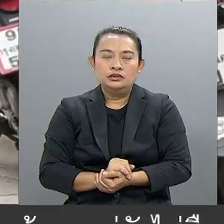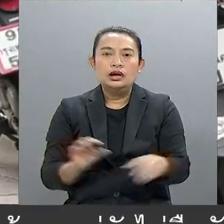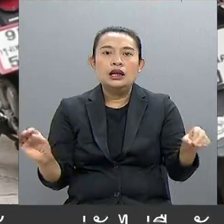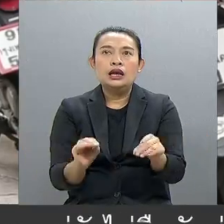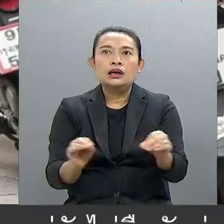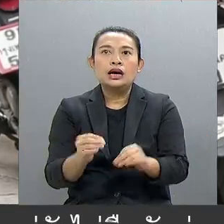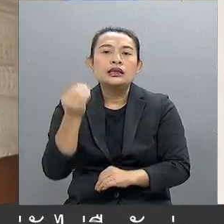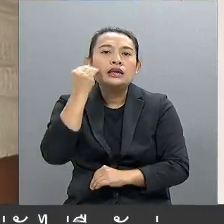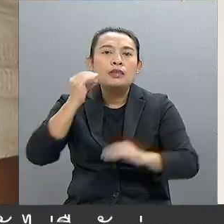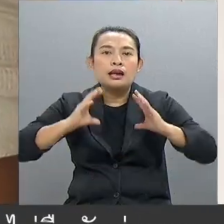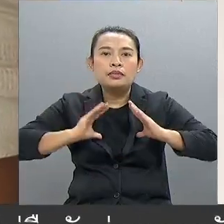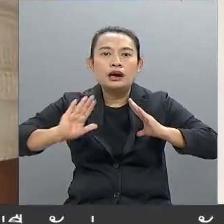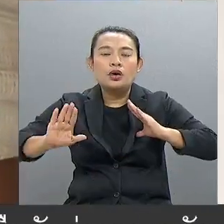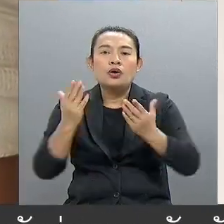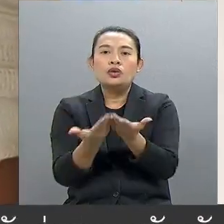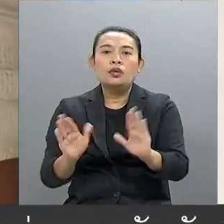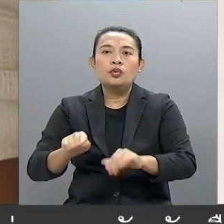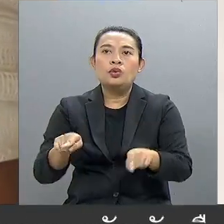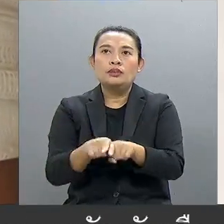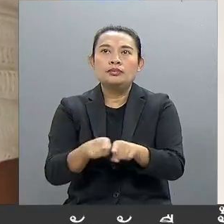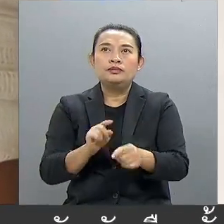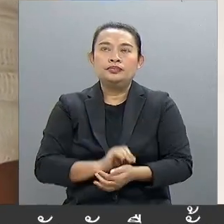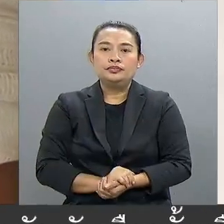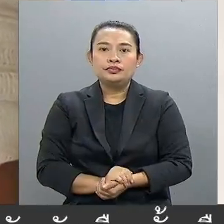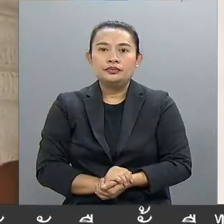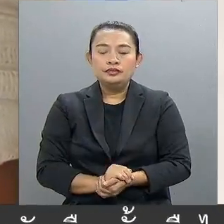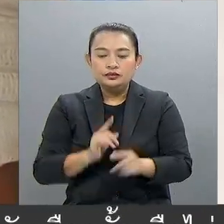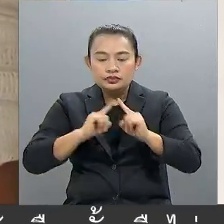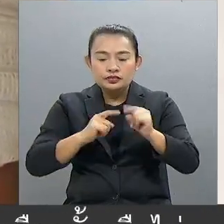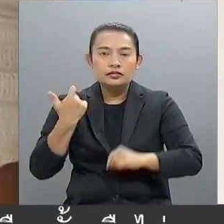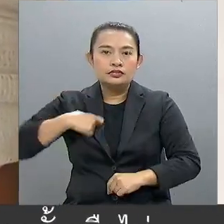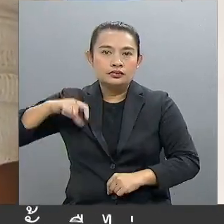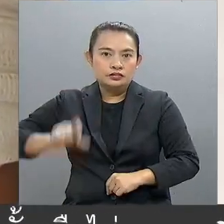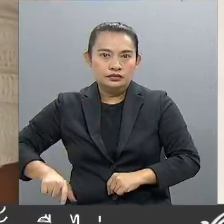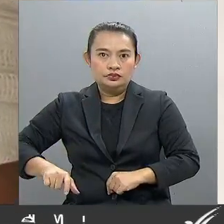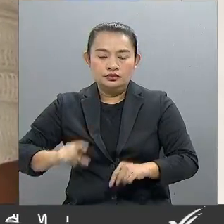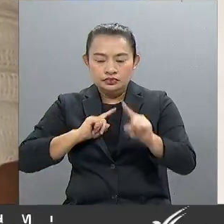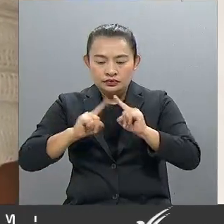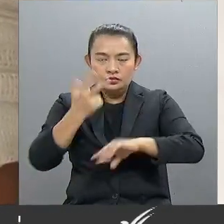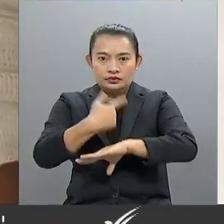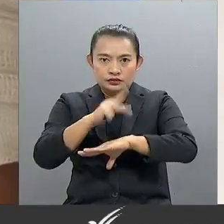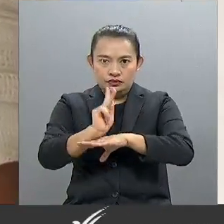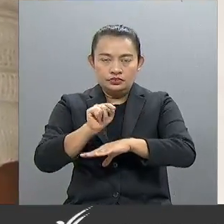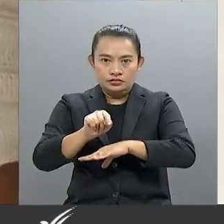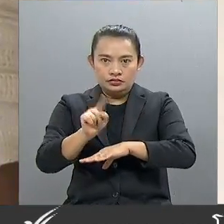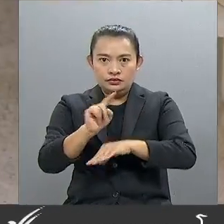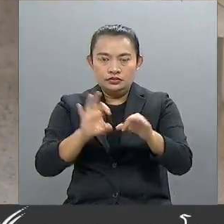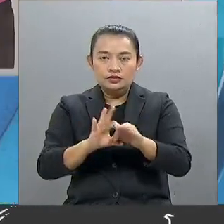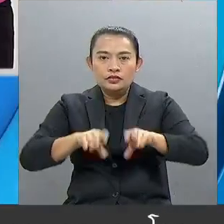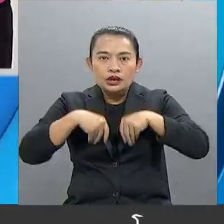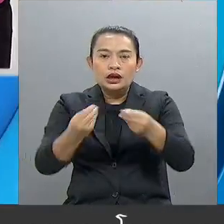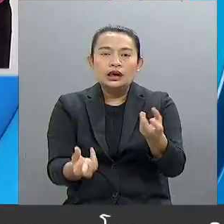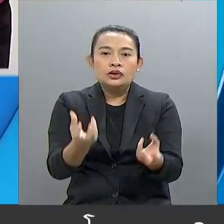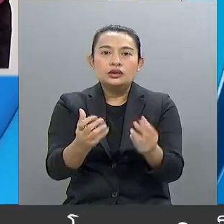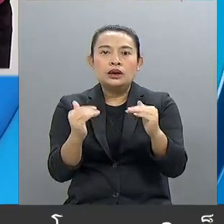ครองด้วยเนี่ยนะคะโอ้เดี๋ยวช่วงนี้นะคะพูดคุยกับทนายรณรงค์แก้วเพชรกันหน่อยประธานเครือข่ายรณรงค์ทวงคืนความยุติธรรมในสังคมสวัสดี